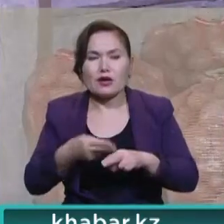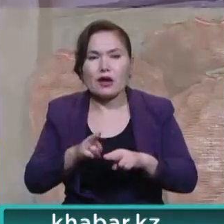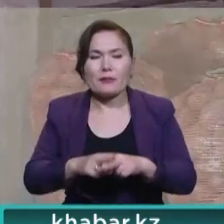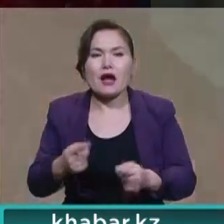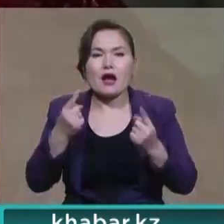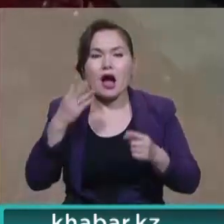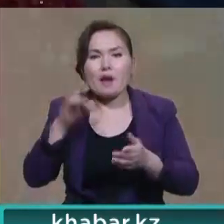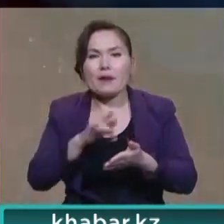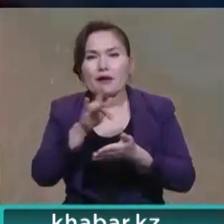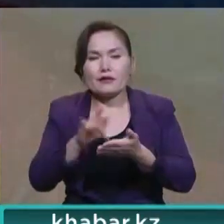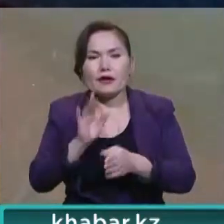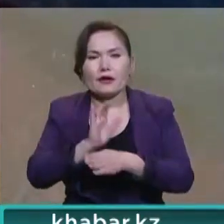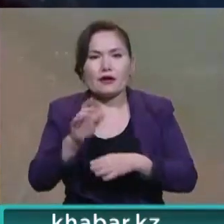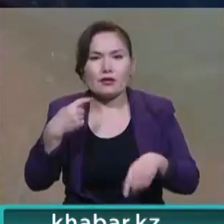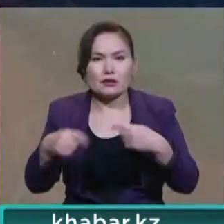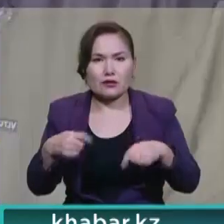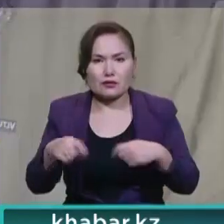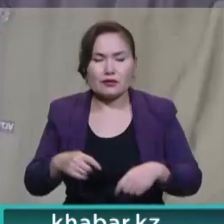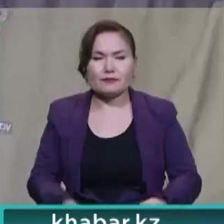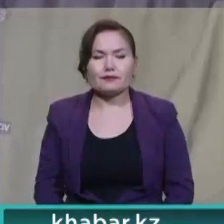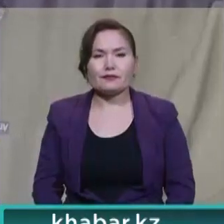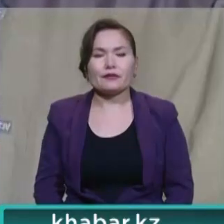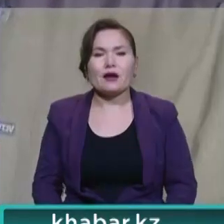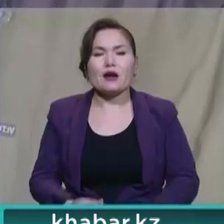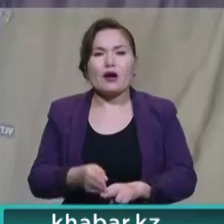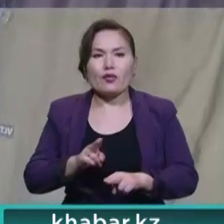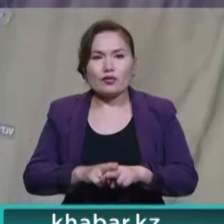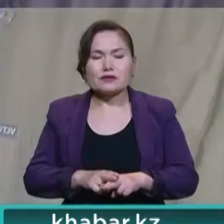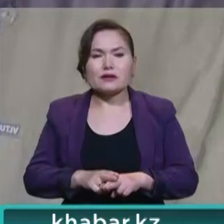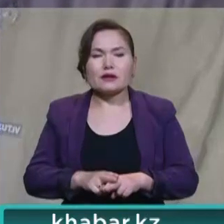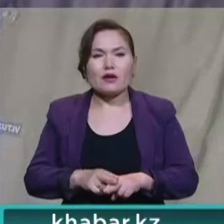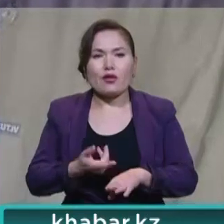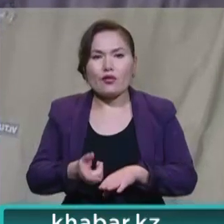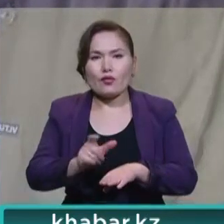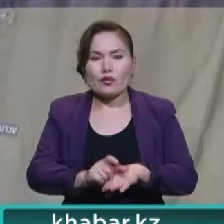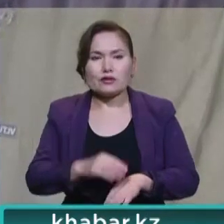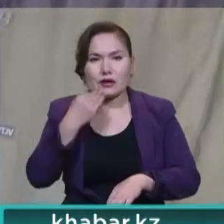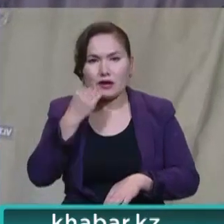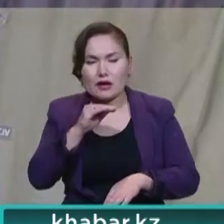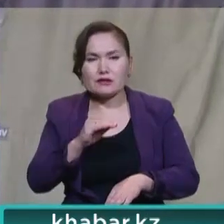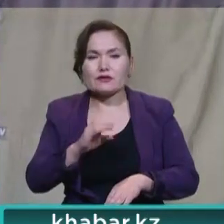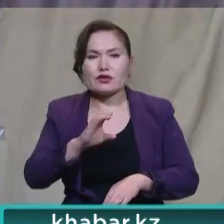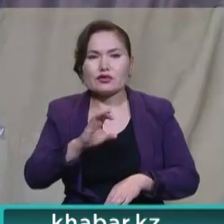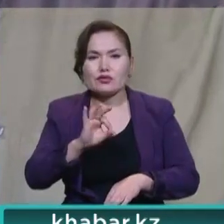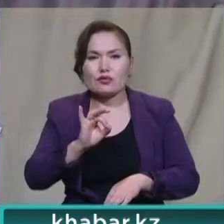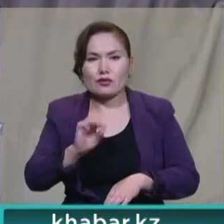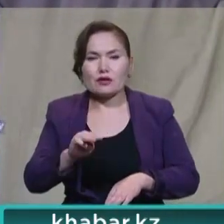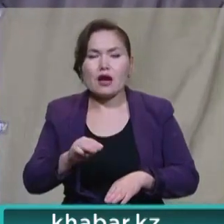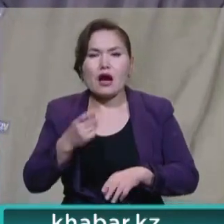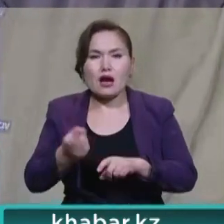мегаполис Алматы қаласының нарығына шығарылады. Жаңа репродукция алынды, элита, супер элита алынды, агрияда